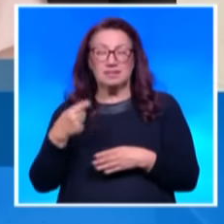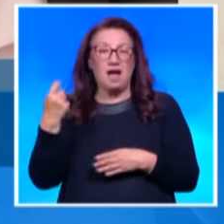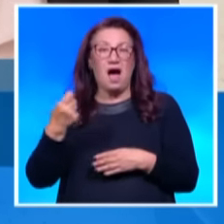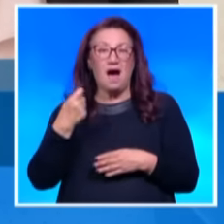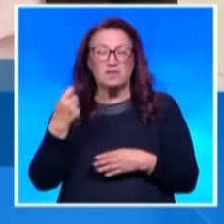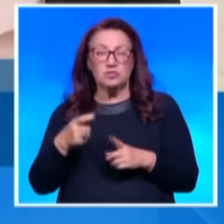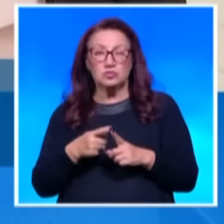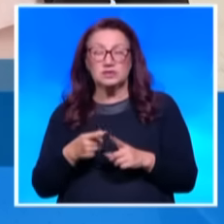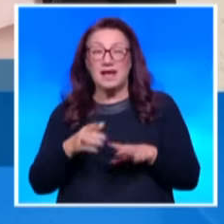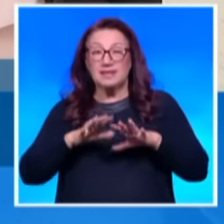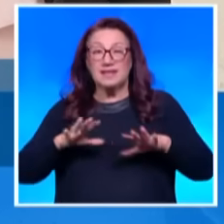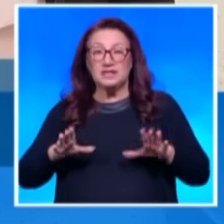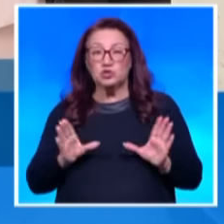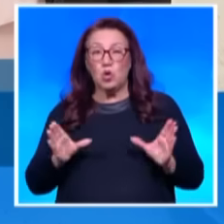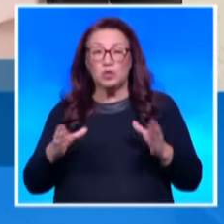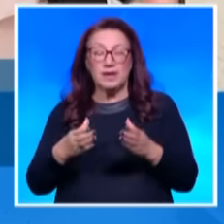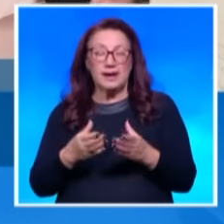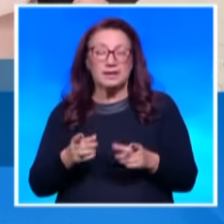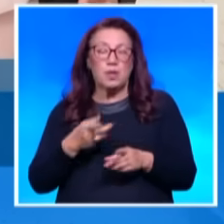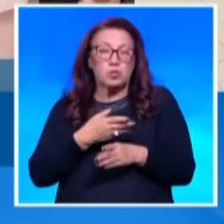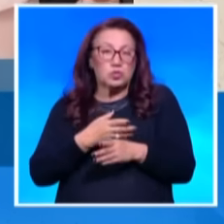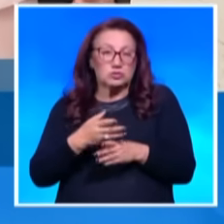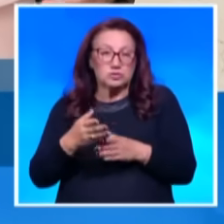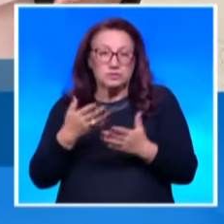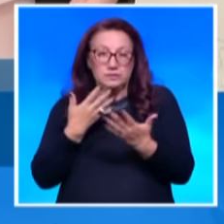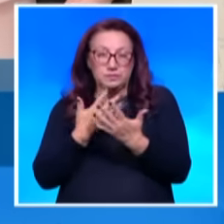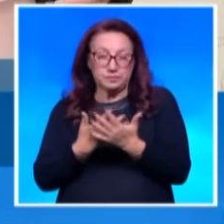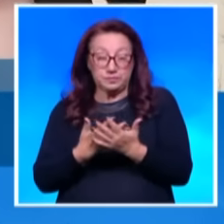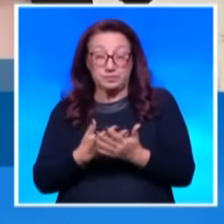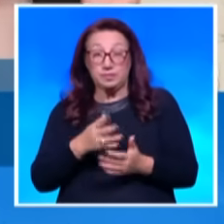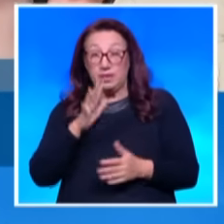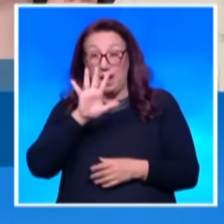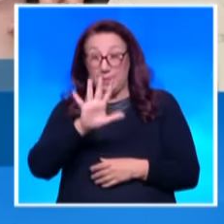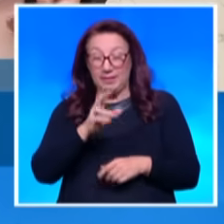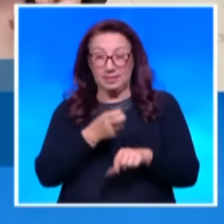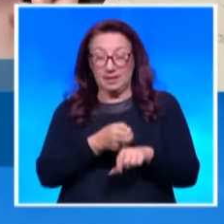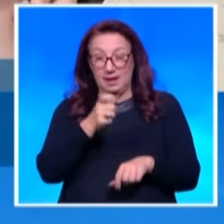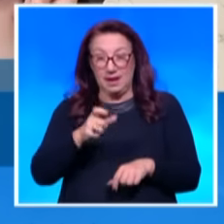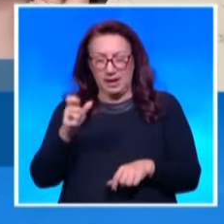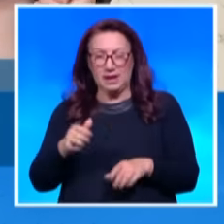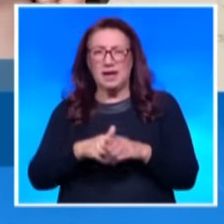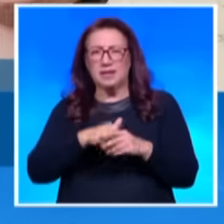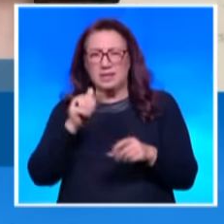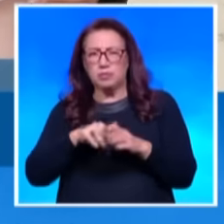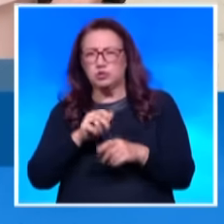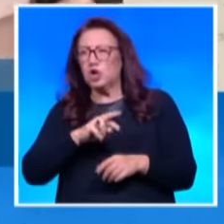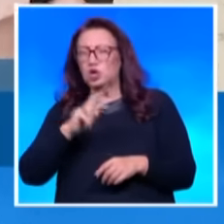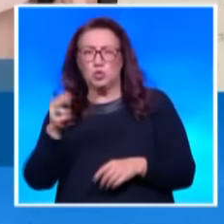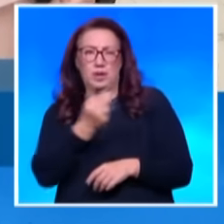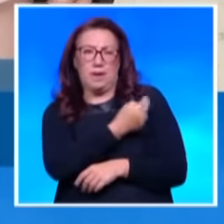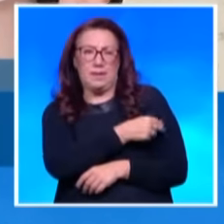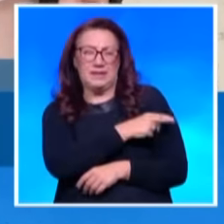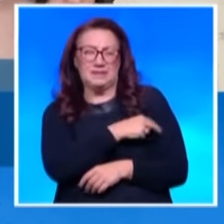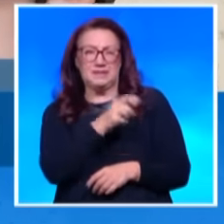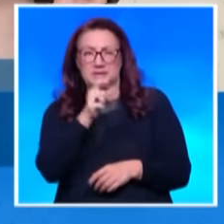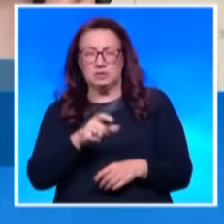болница в Враца да не заработи. Освен петимата лекари напускат и от останалия медицински персонал. Много е трудно да се